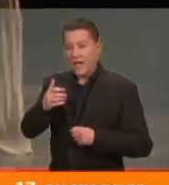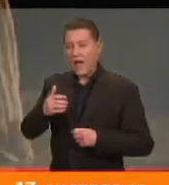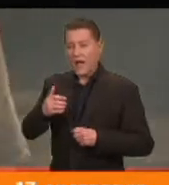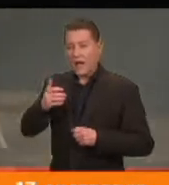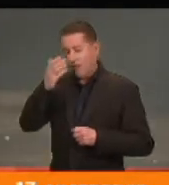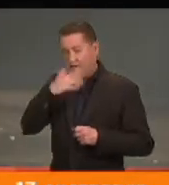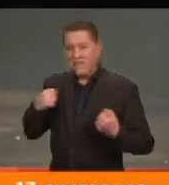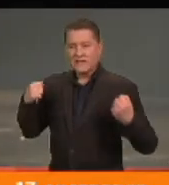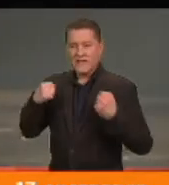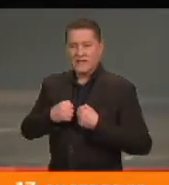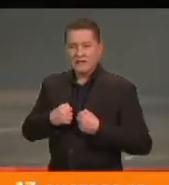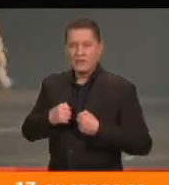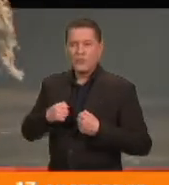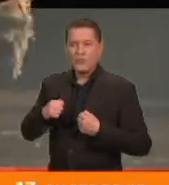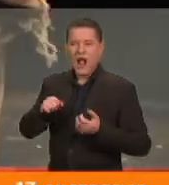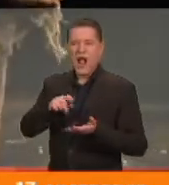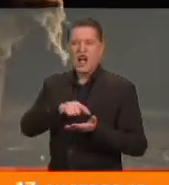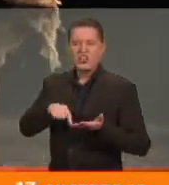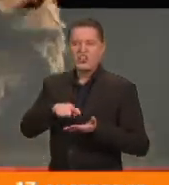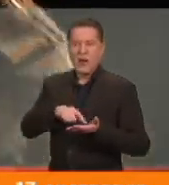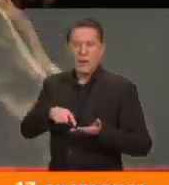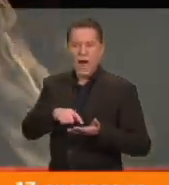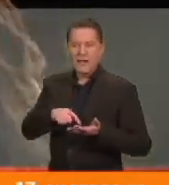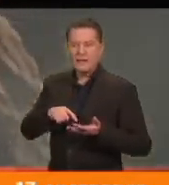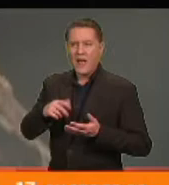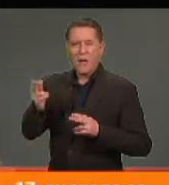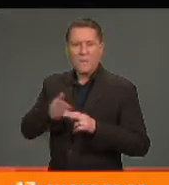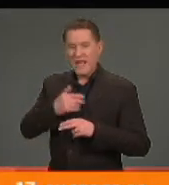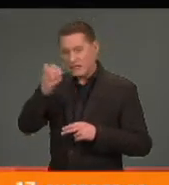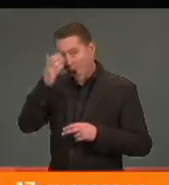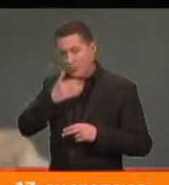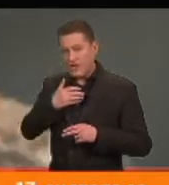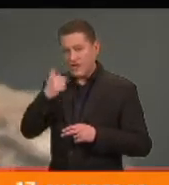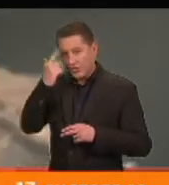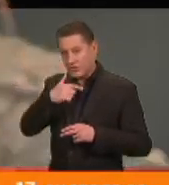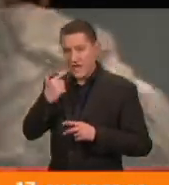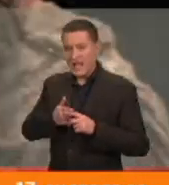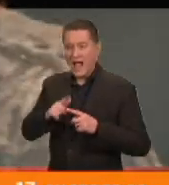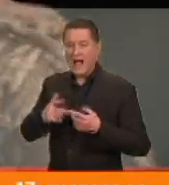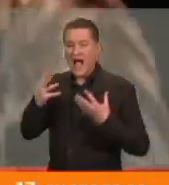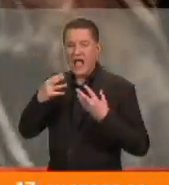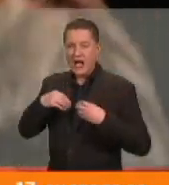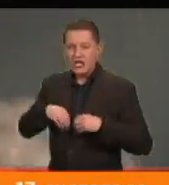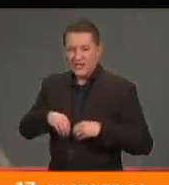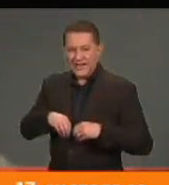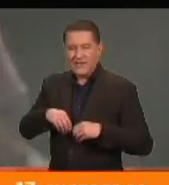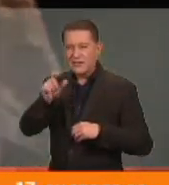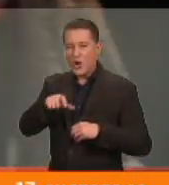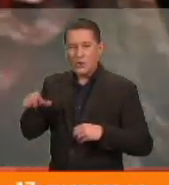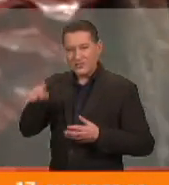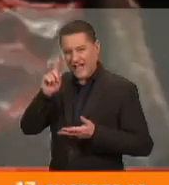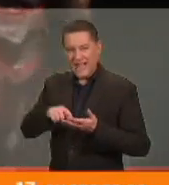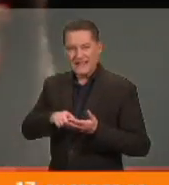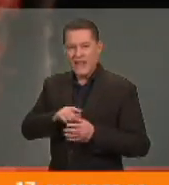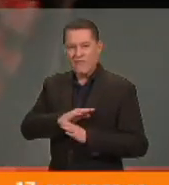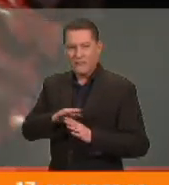з гнівом, шаман. Темна істота зовсім без обличчя, котра живиться людською невпевненістю і носить